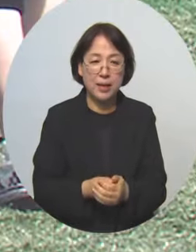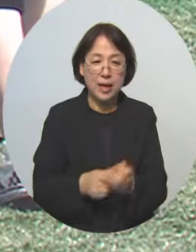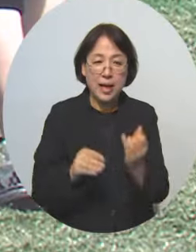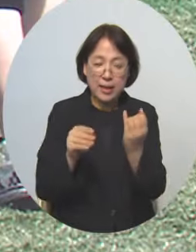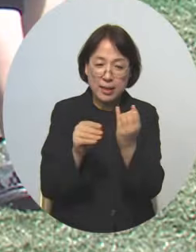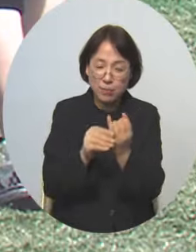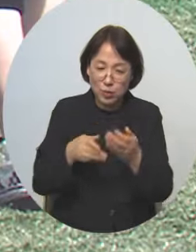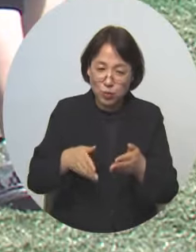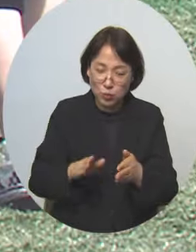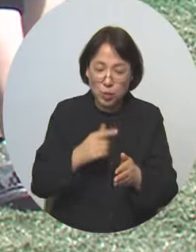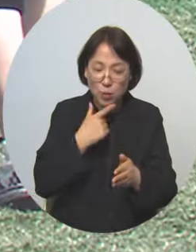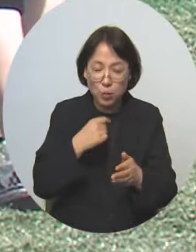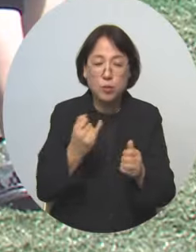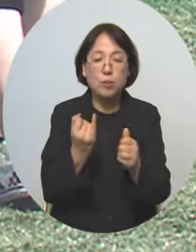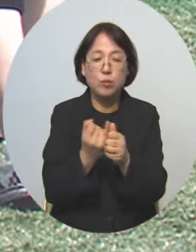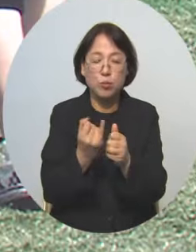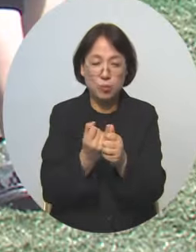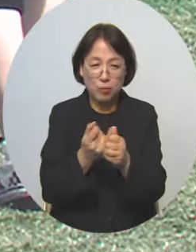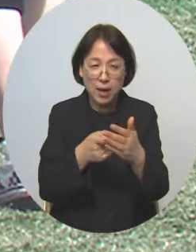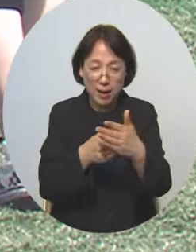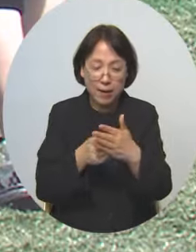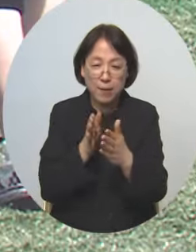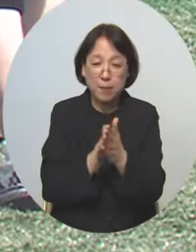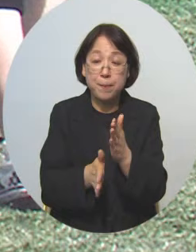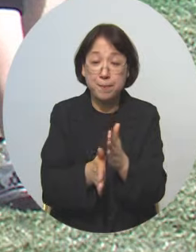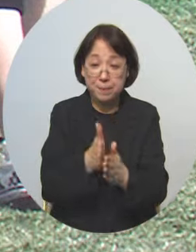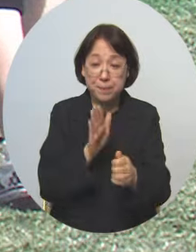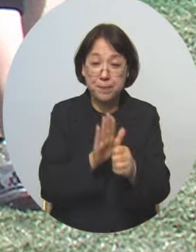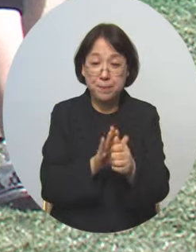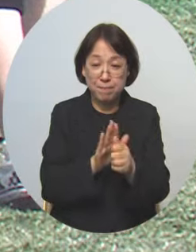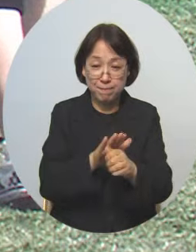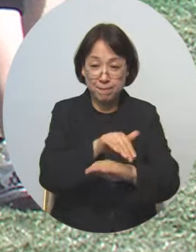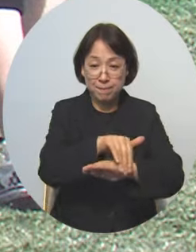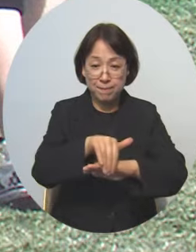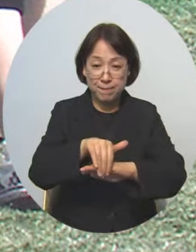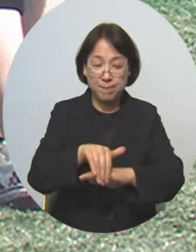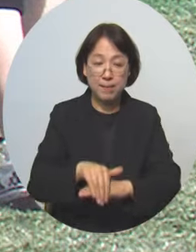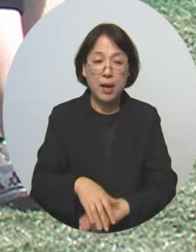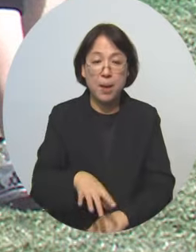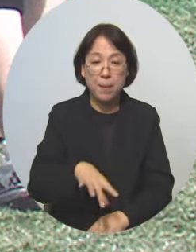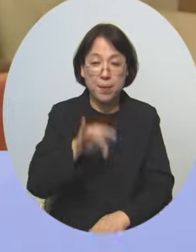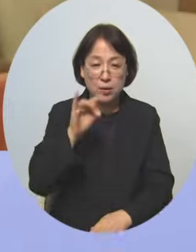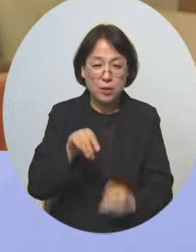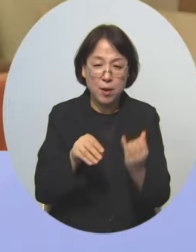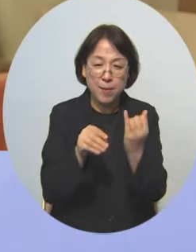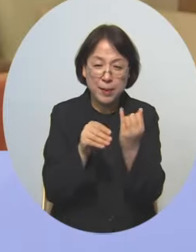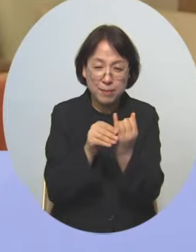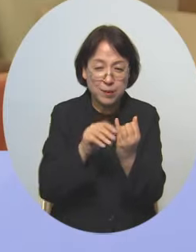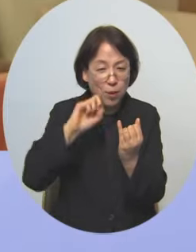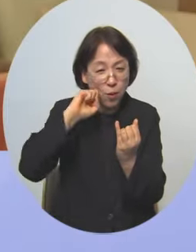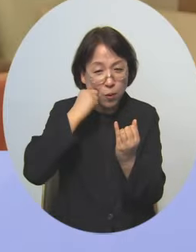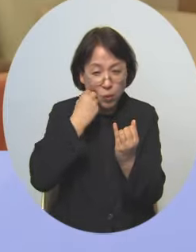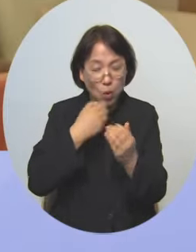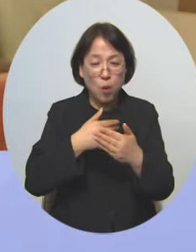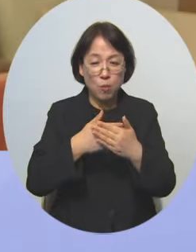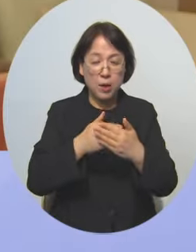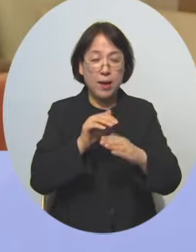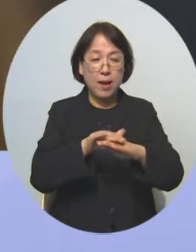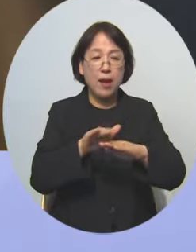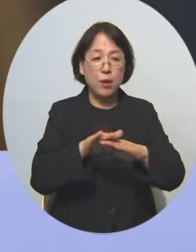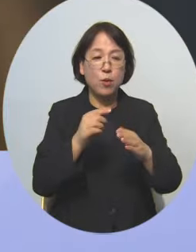임신 출산을 원하는 부부도 아낌없이 지원하겠다고 밝혔는데요. 우선 난임에 대한 불안감을 사전에 해소하기